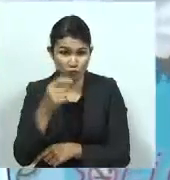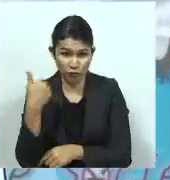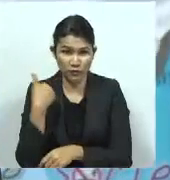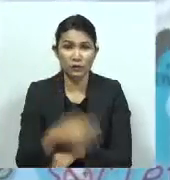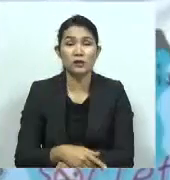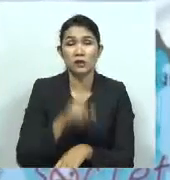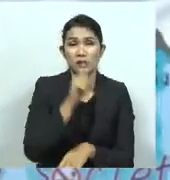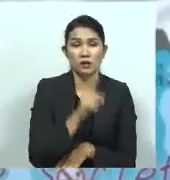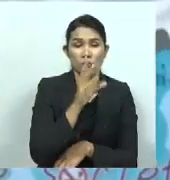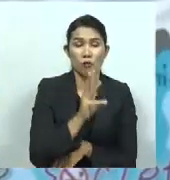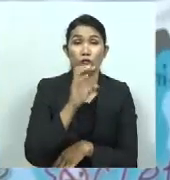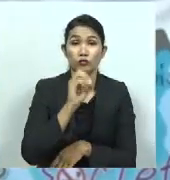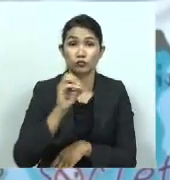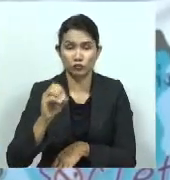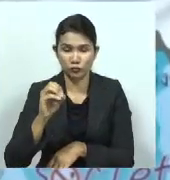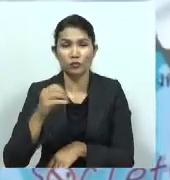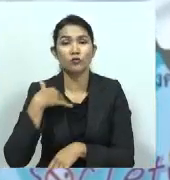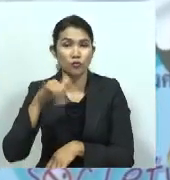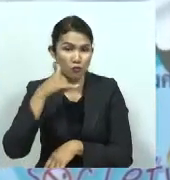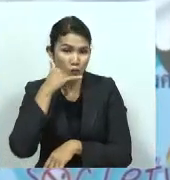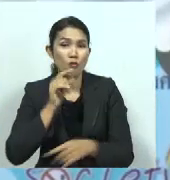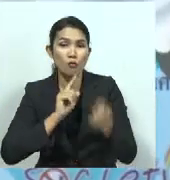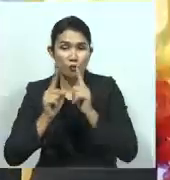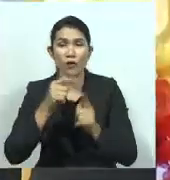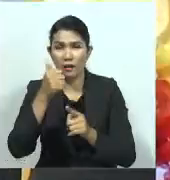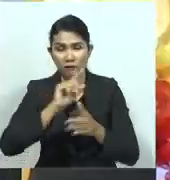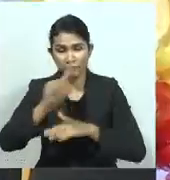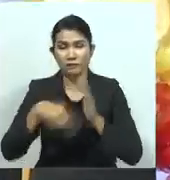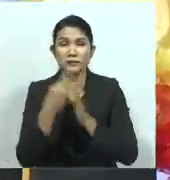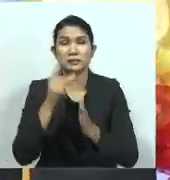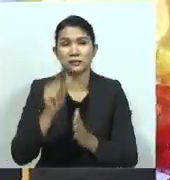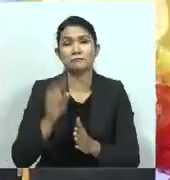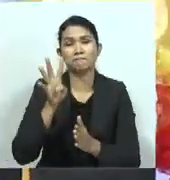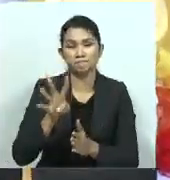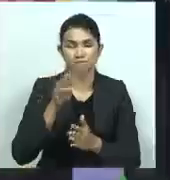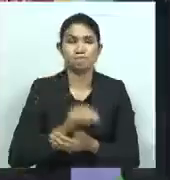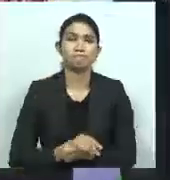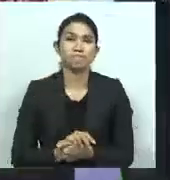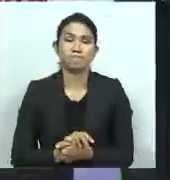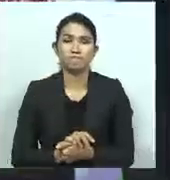เลข1600นะครับโทรศัพท์ติดต่อไปได้ตลอด24ชั่วโมงครับ